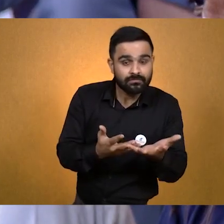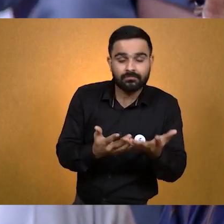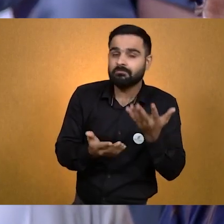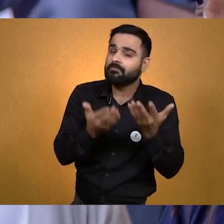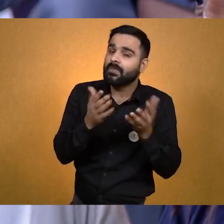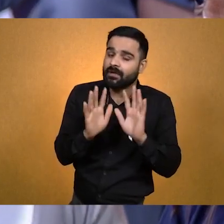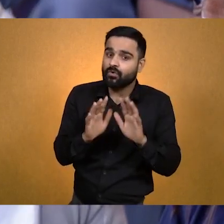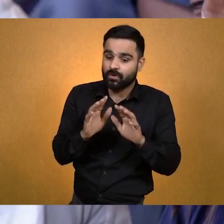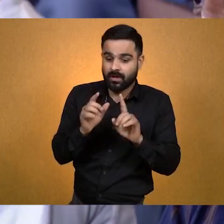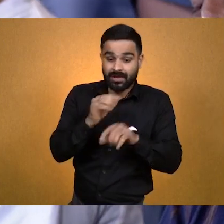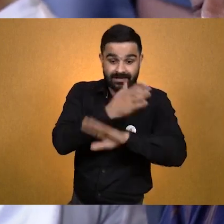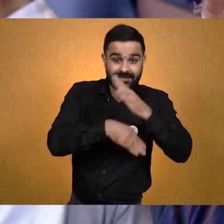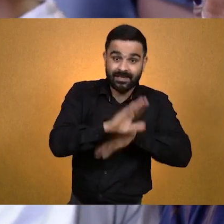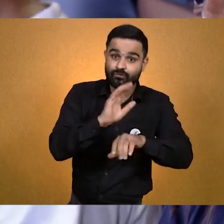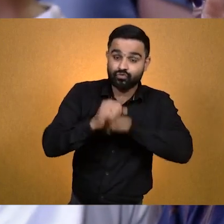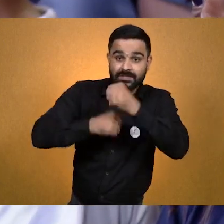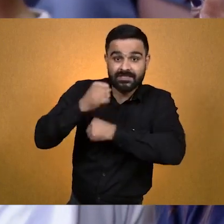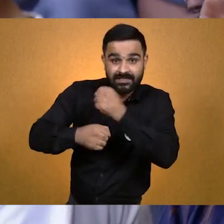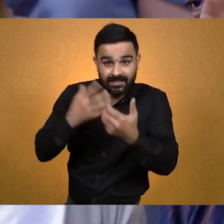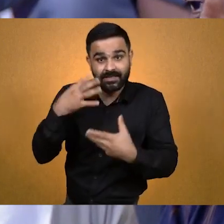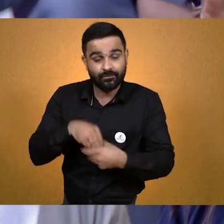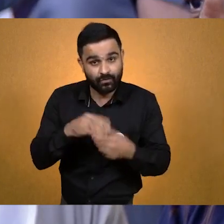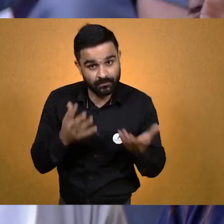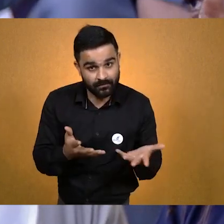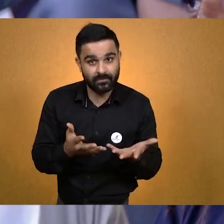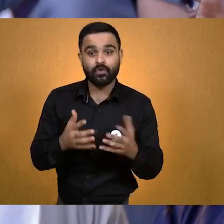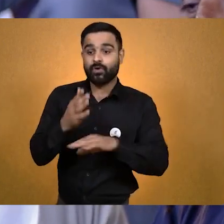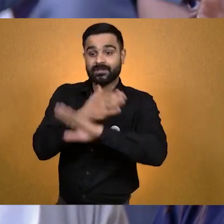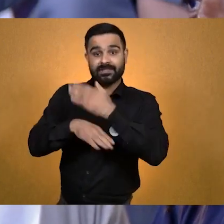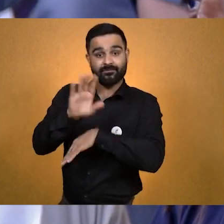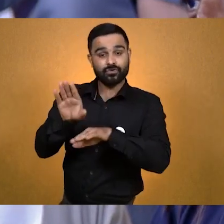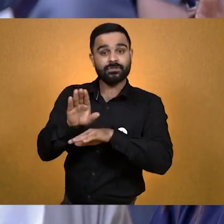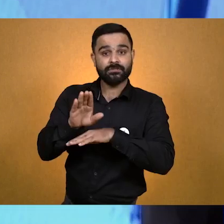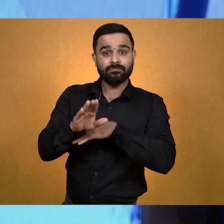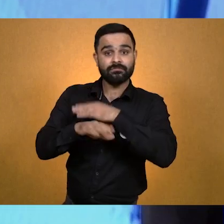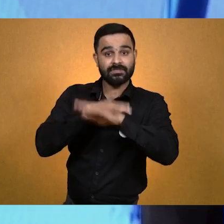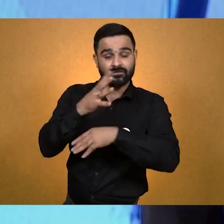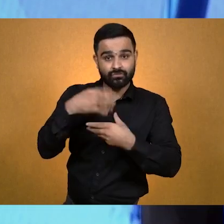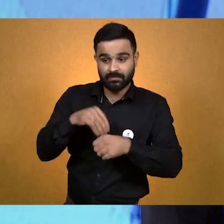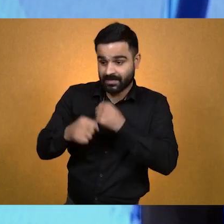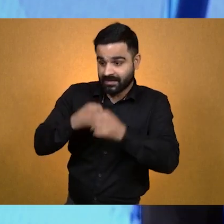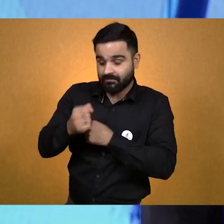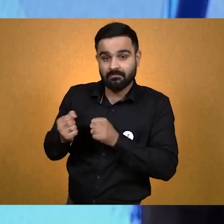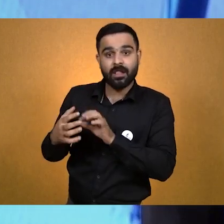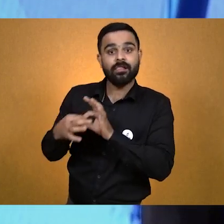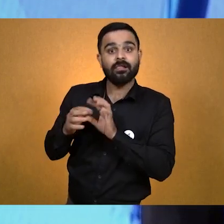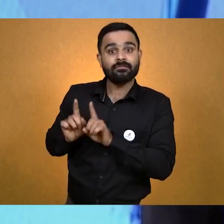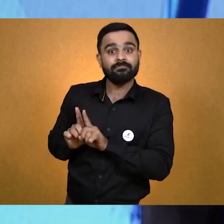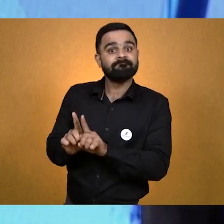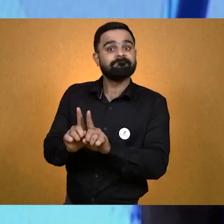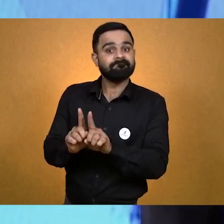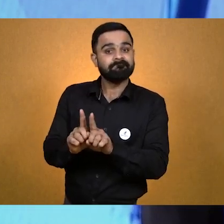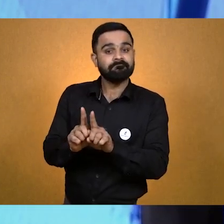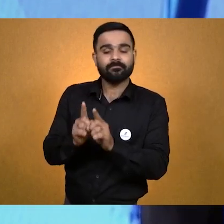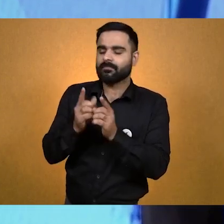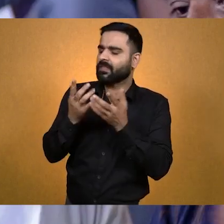शायद पैरा स्पोर्ट्स में खासकर अगर मैं बात करूँ या स्पेशल स्पोर्ट्स में बात करूँ, तो हमें साथ की ज़रूरत है